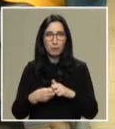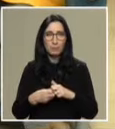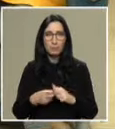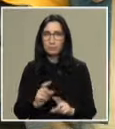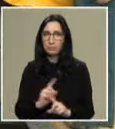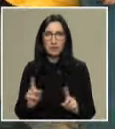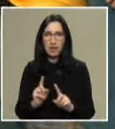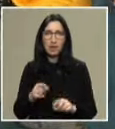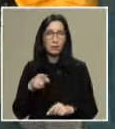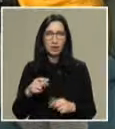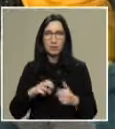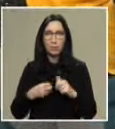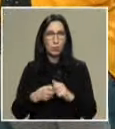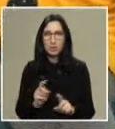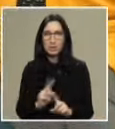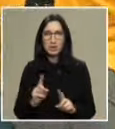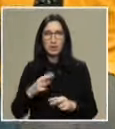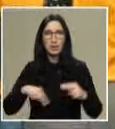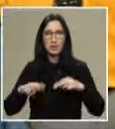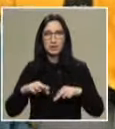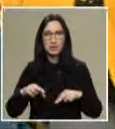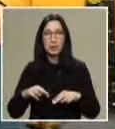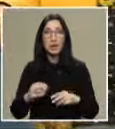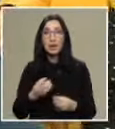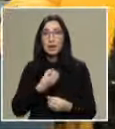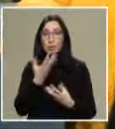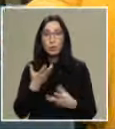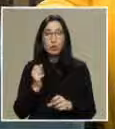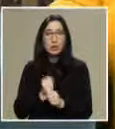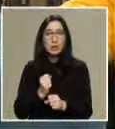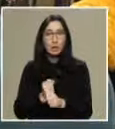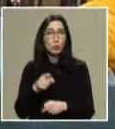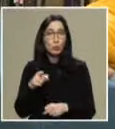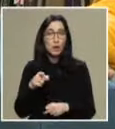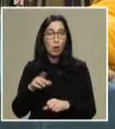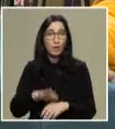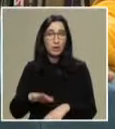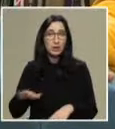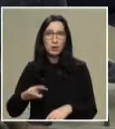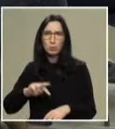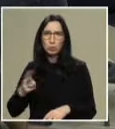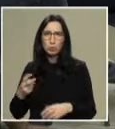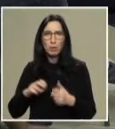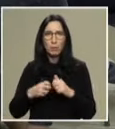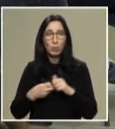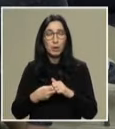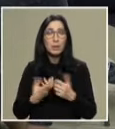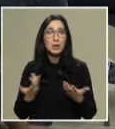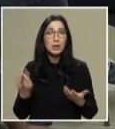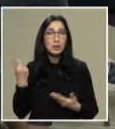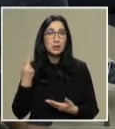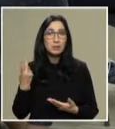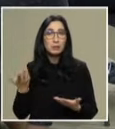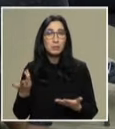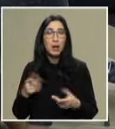Не. По такъв проблем не са ме търсили. Случи се да работя с такова дете по други проблеми и се оказа,